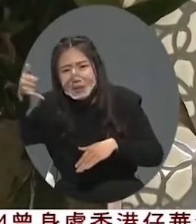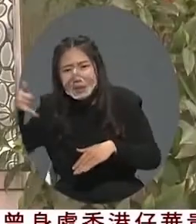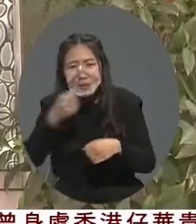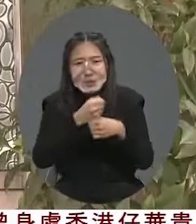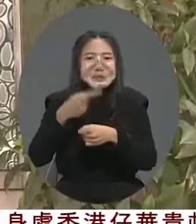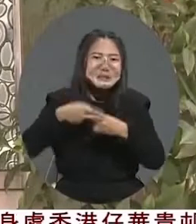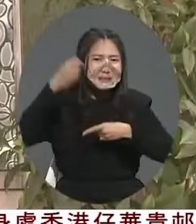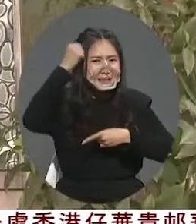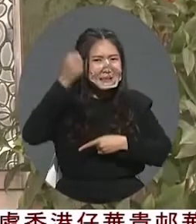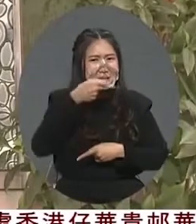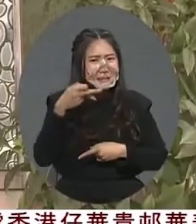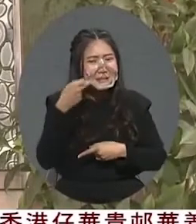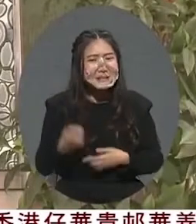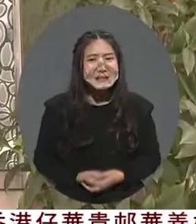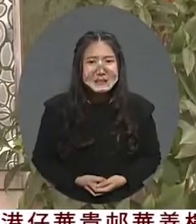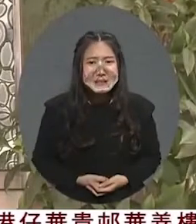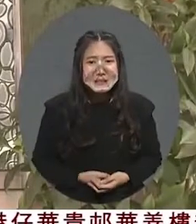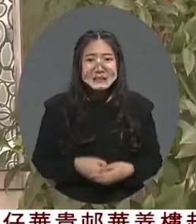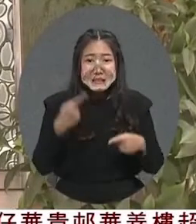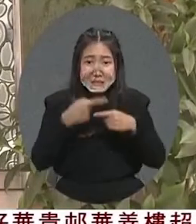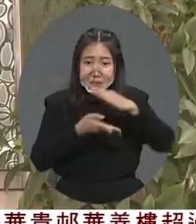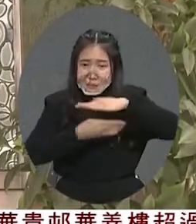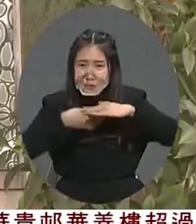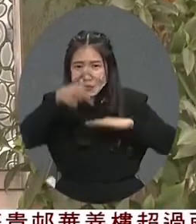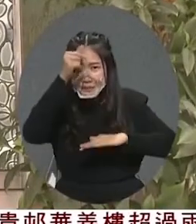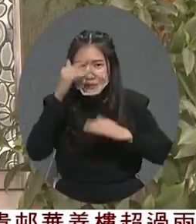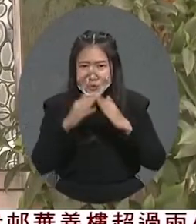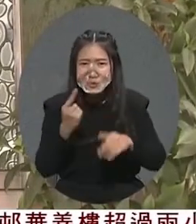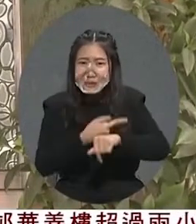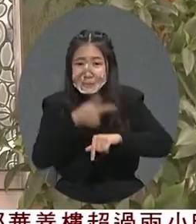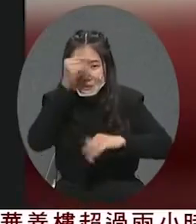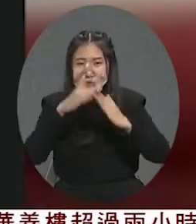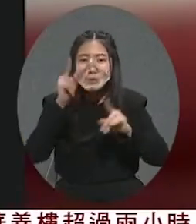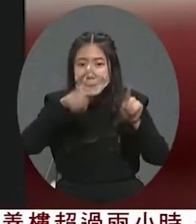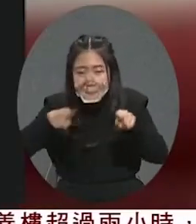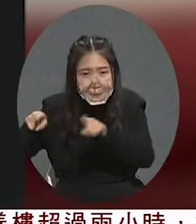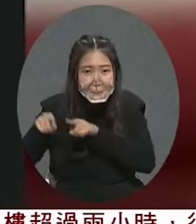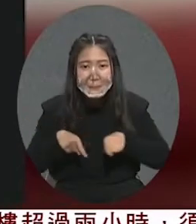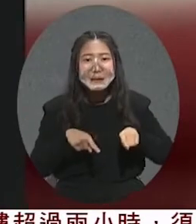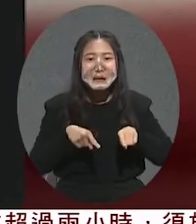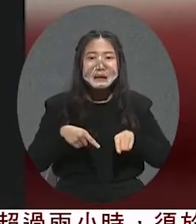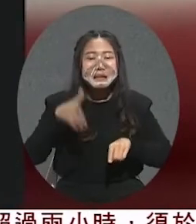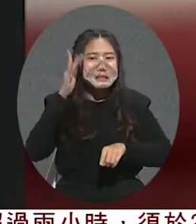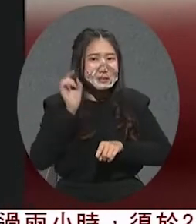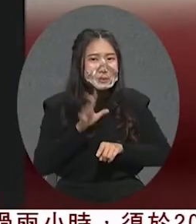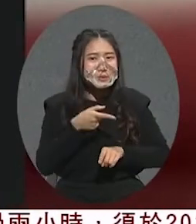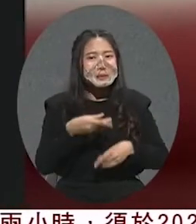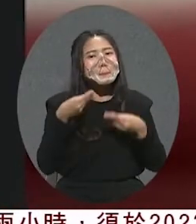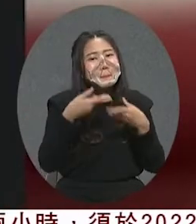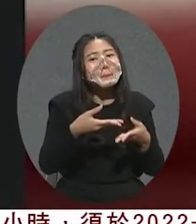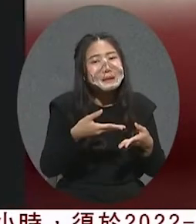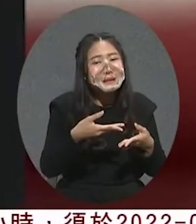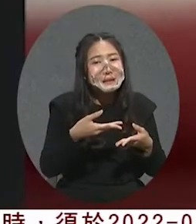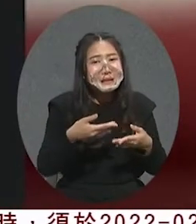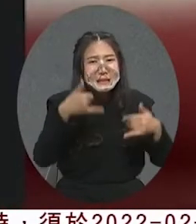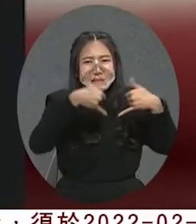好難嘅。咁所以我覺得，如果當方艙醫院同臨時醫院咧係陸續落成之後咧，酒店咧其實應該係俾一啲密切